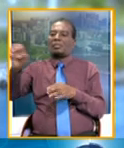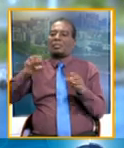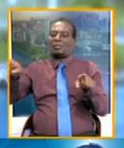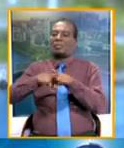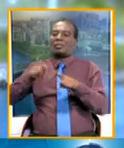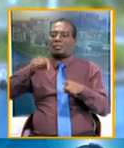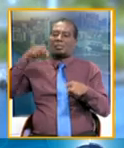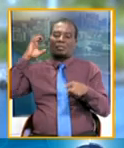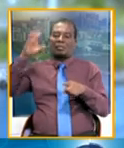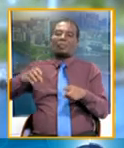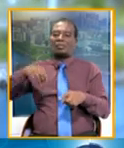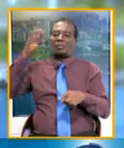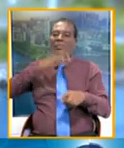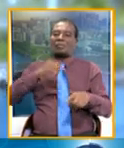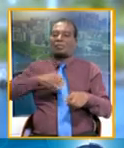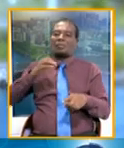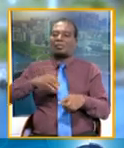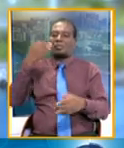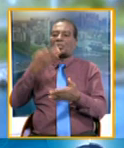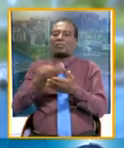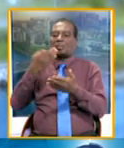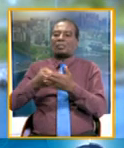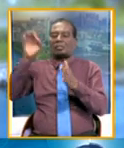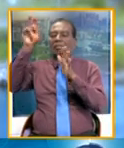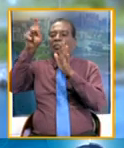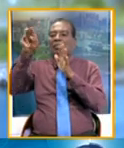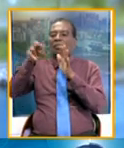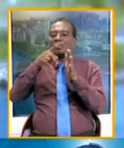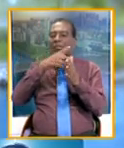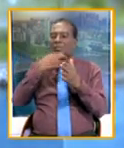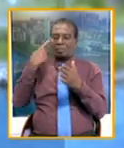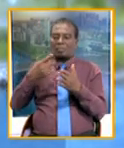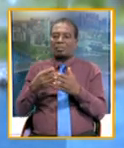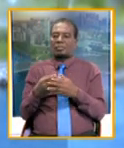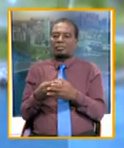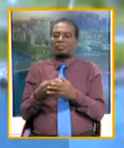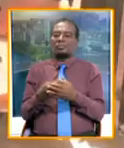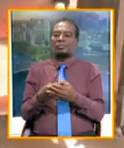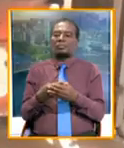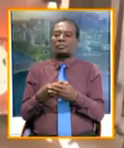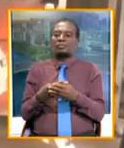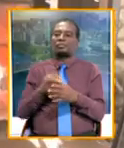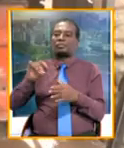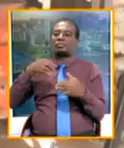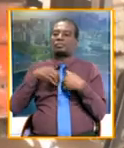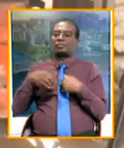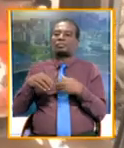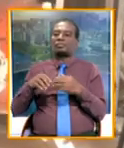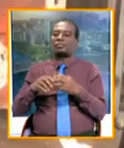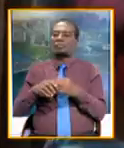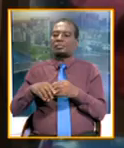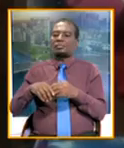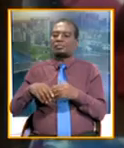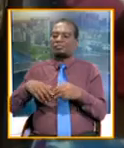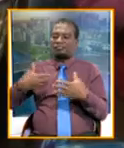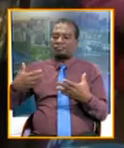pourront bénéficier d'une pension dès leur retraite. Les explications de Godfrey Okambawa. Ils sont ferronniers,